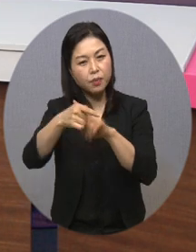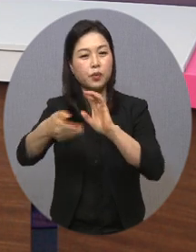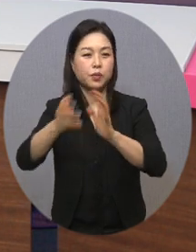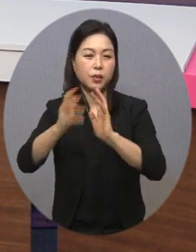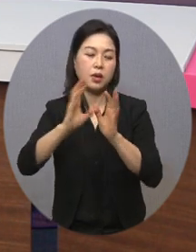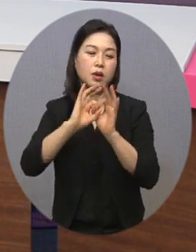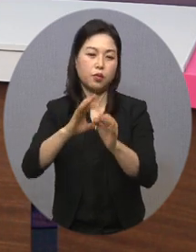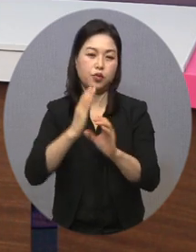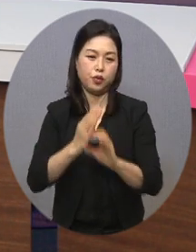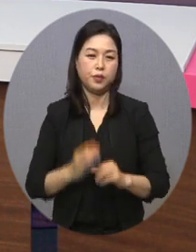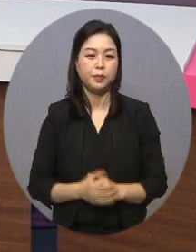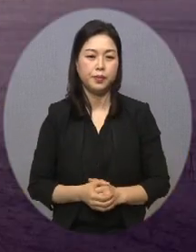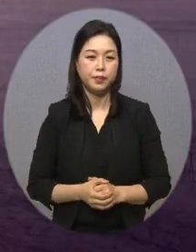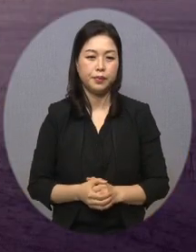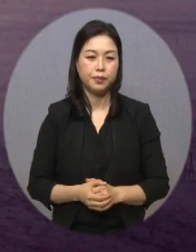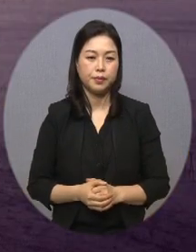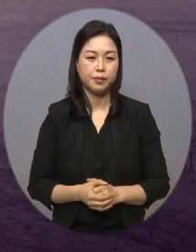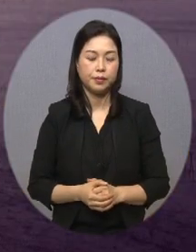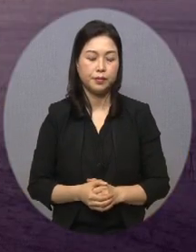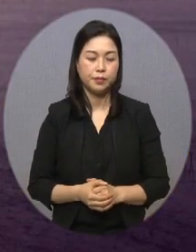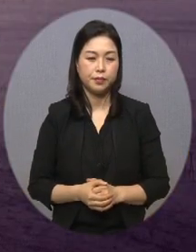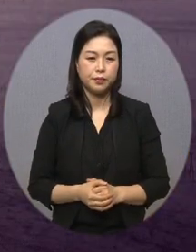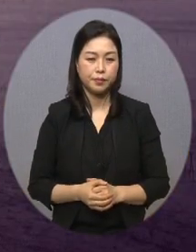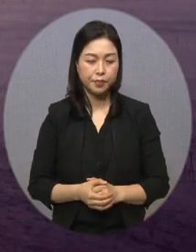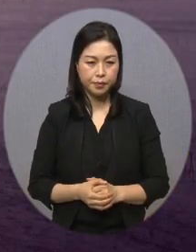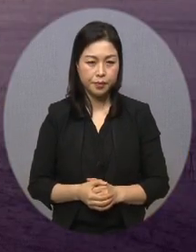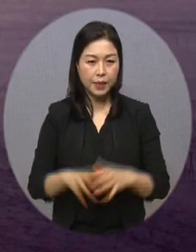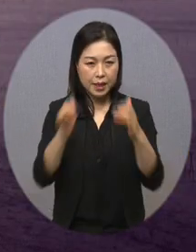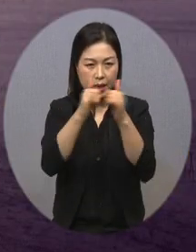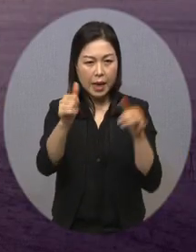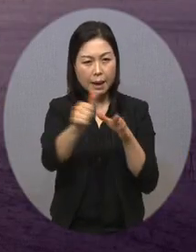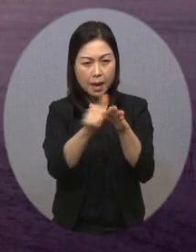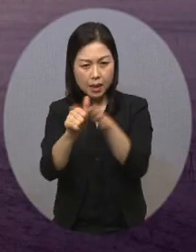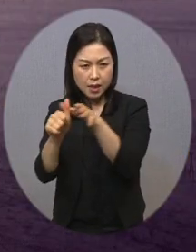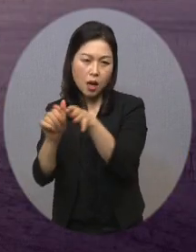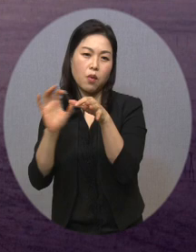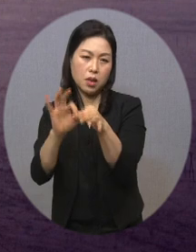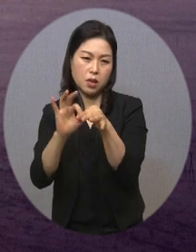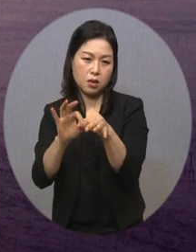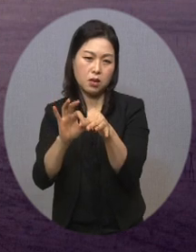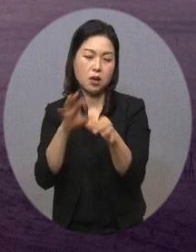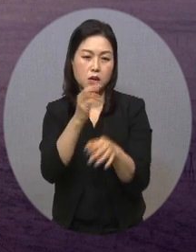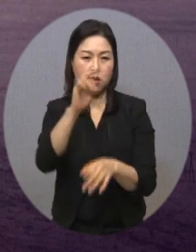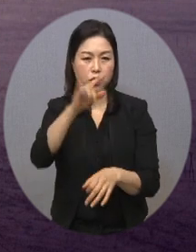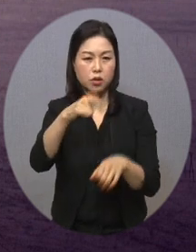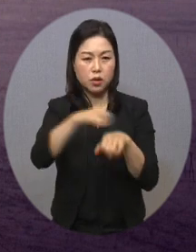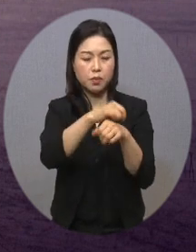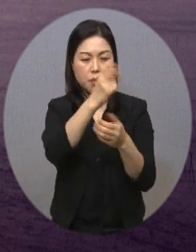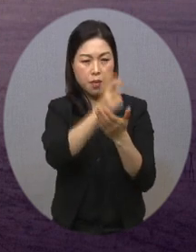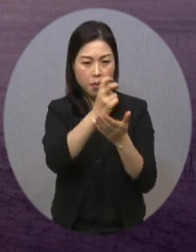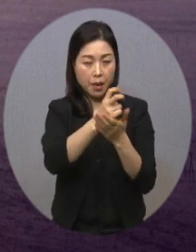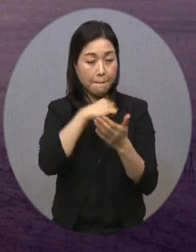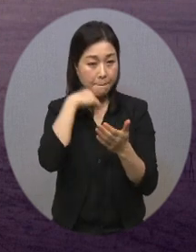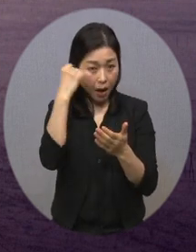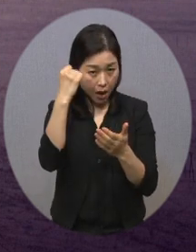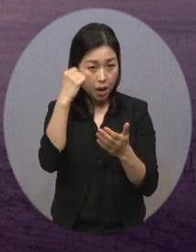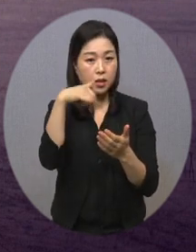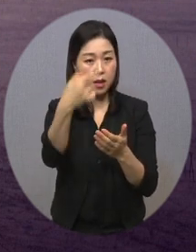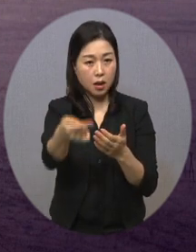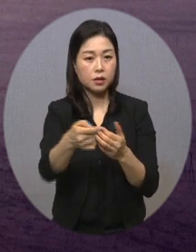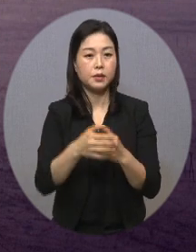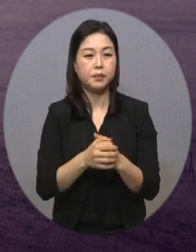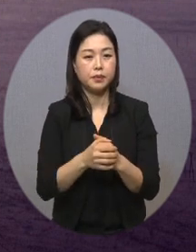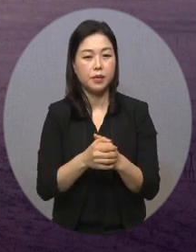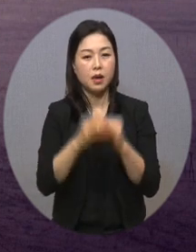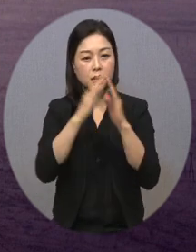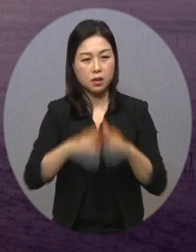있는 걸로 알고 있습니다. 또 우리 민간인 학살 관련해서는 어쨌든 여순특별법이 통과되면서